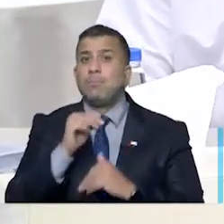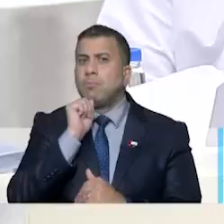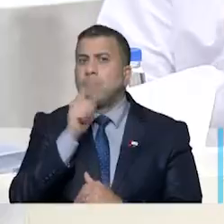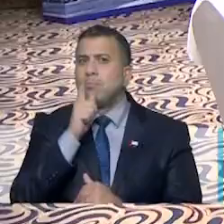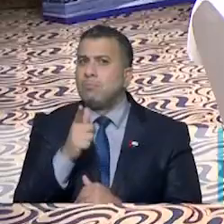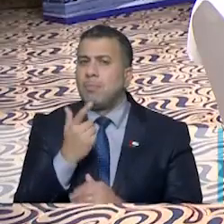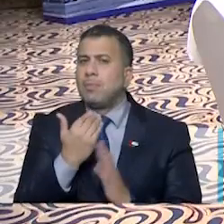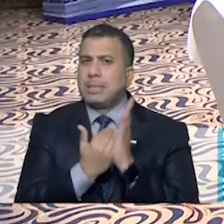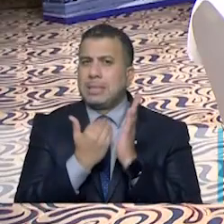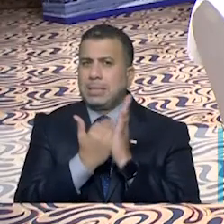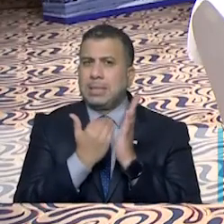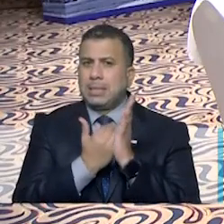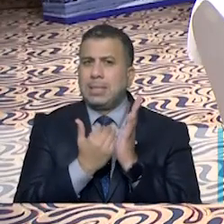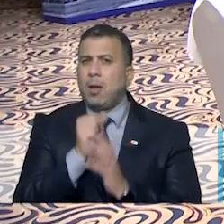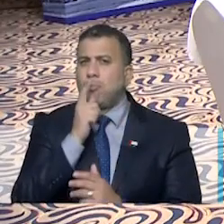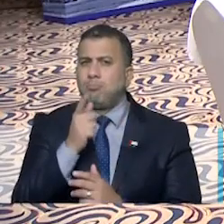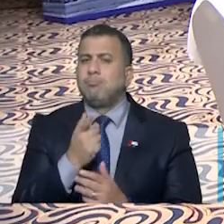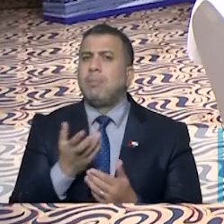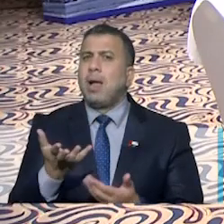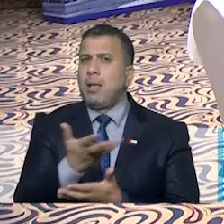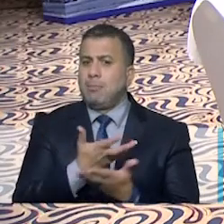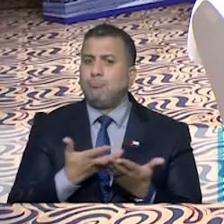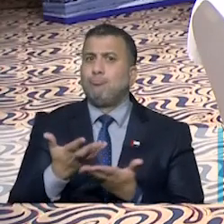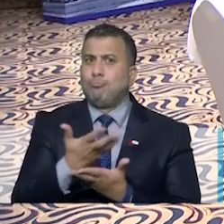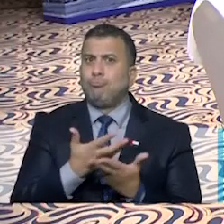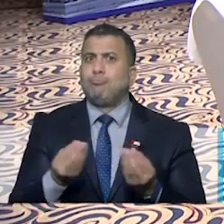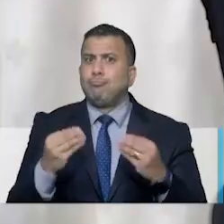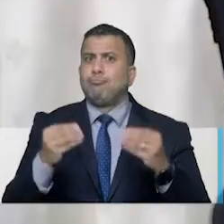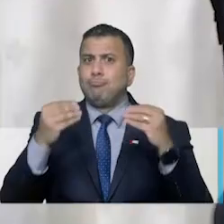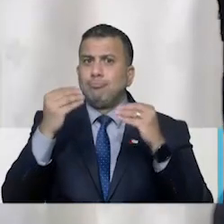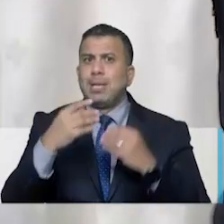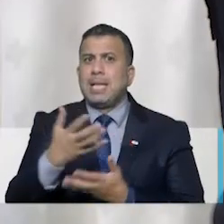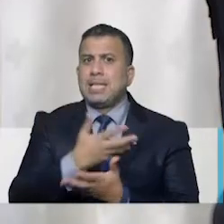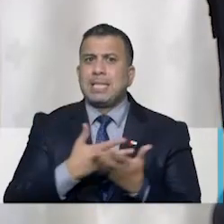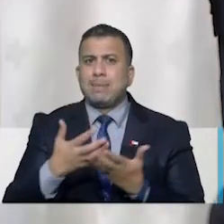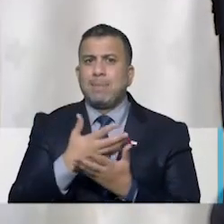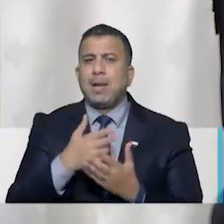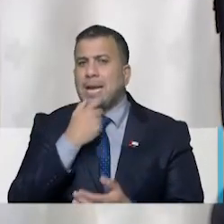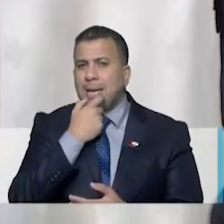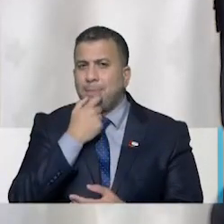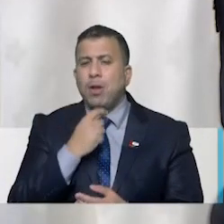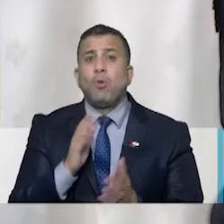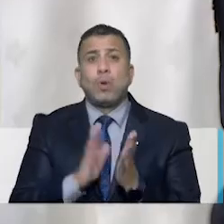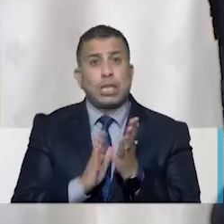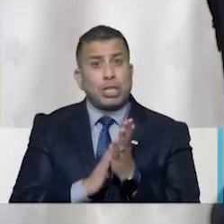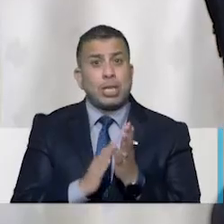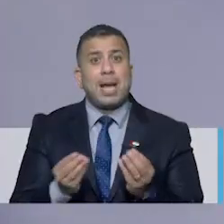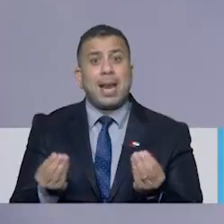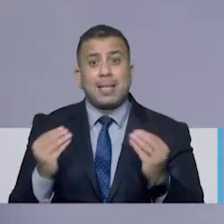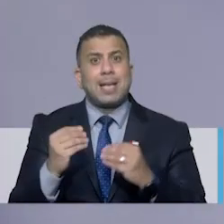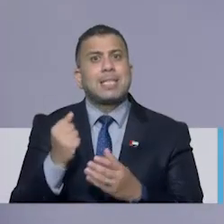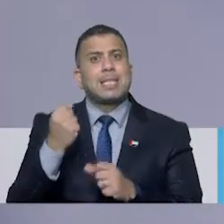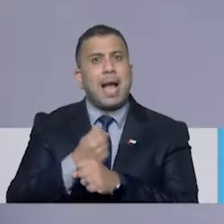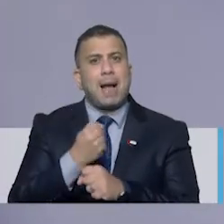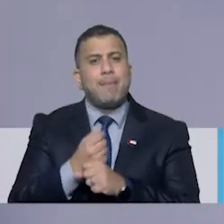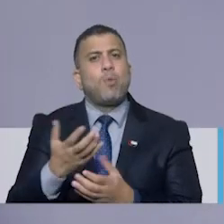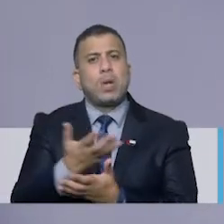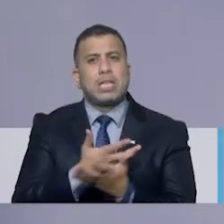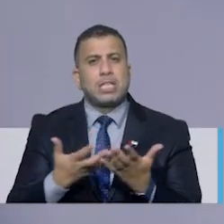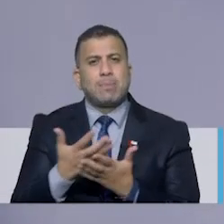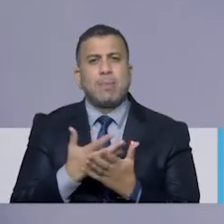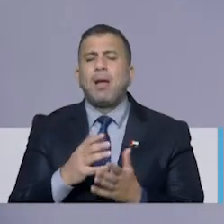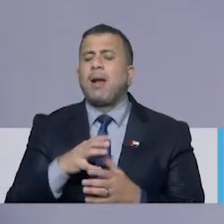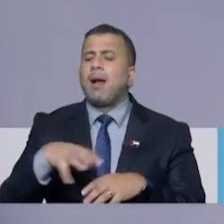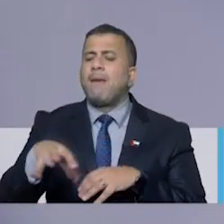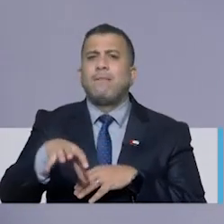للنمو الاقتصادي لدى الجانبين بما يسهم في جذب تدفق الاستثمار الاجنبي والتشجيع على تاسيس الاعمال